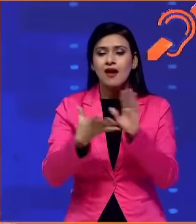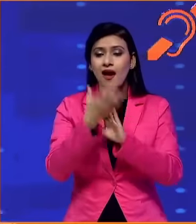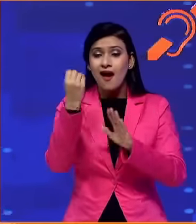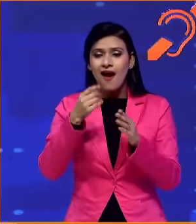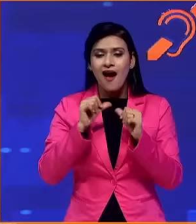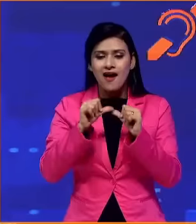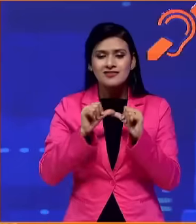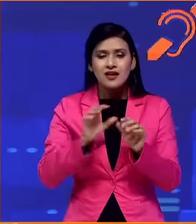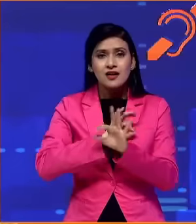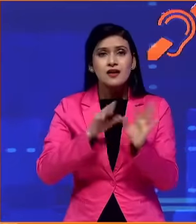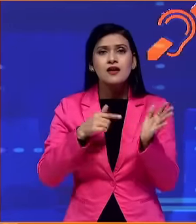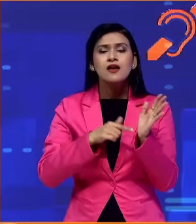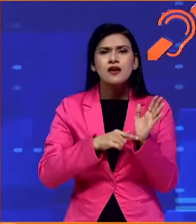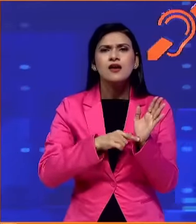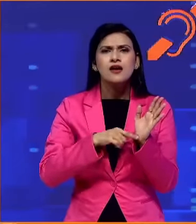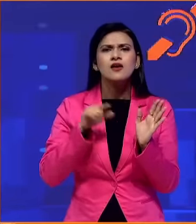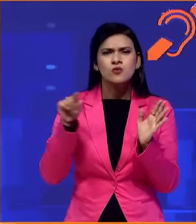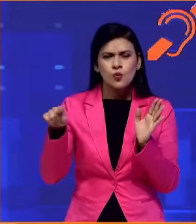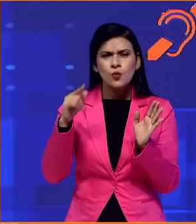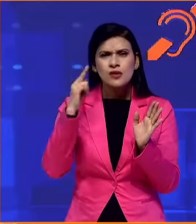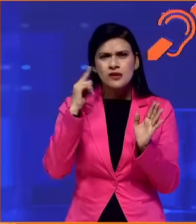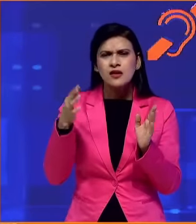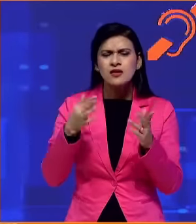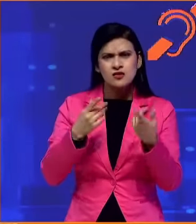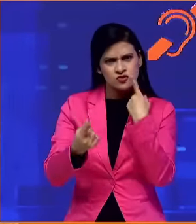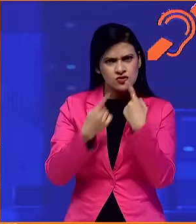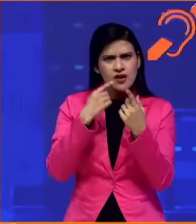लेकिनमैंइसकी जड़तकपहुंचनाचाहताहूं,और